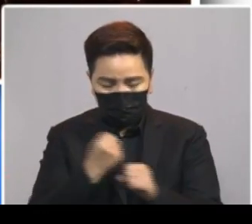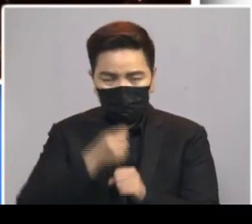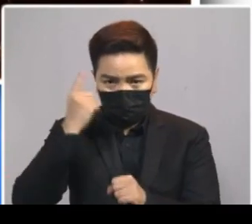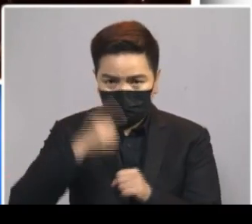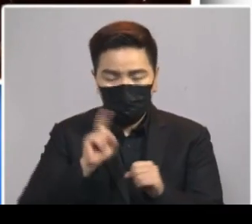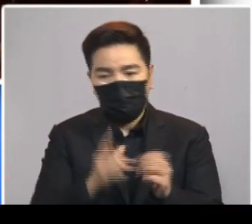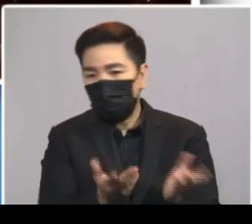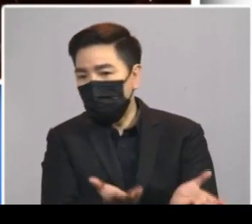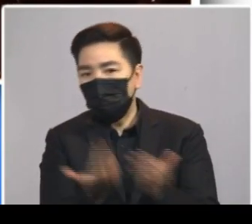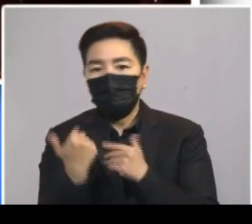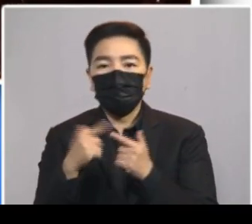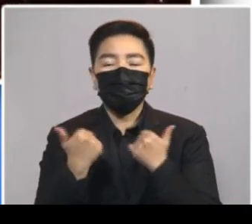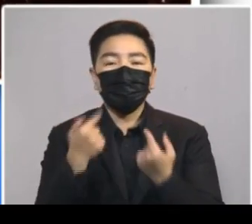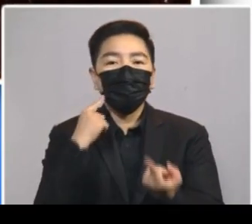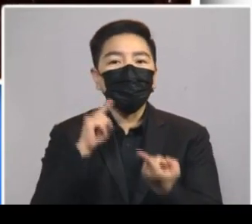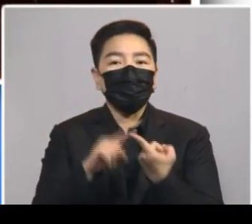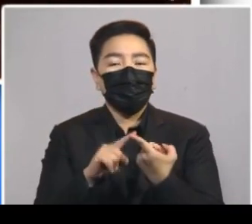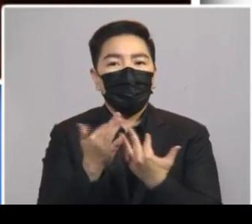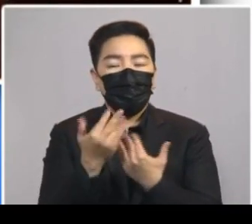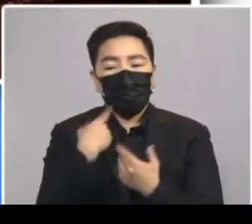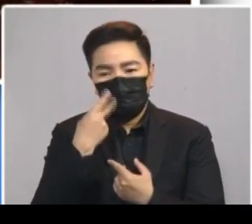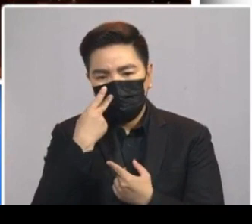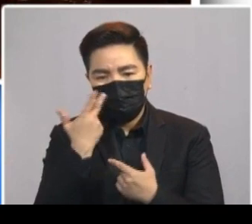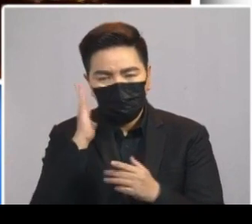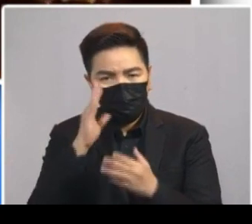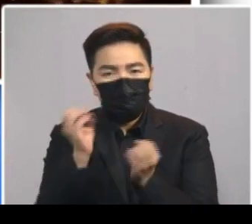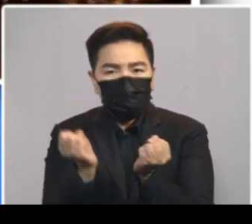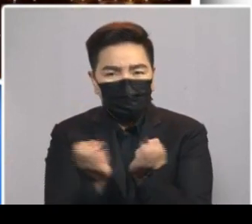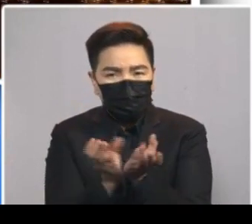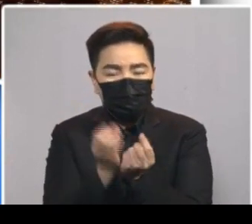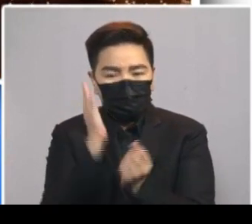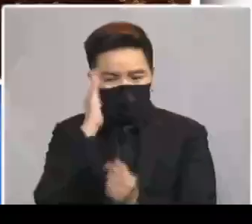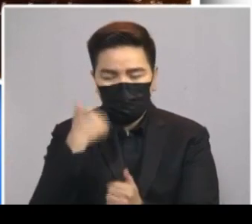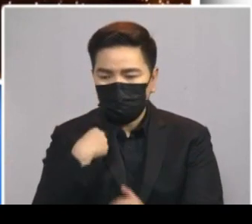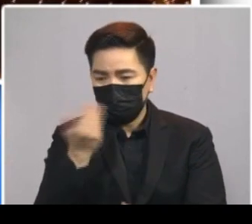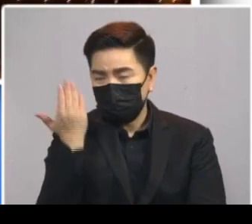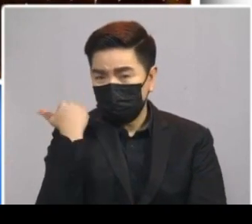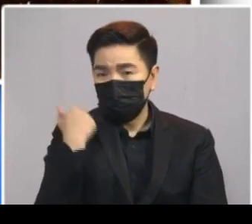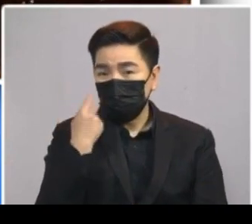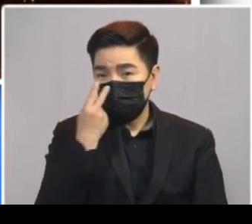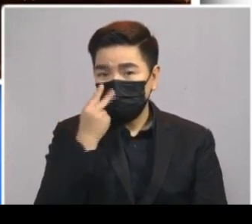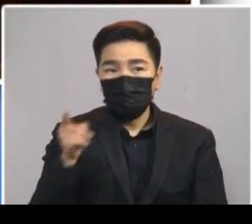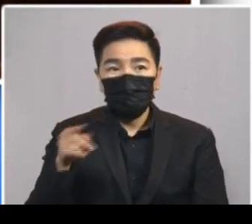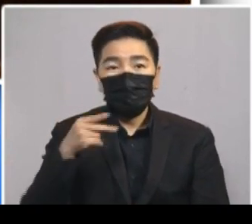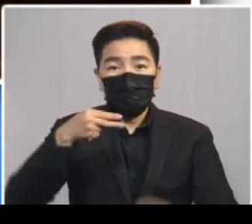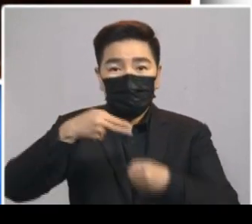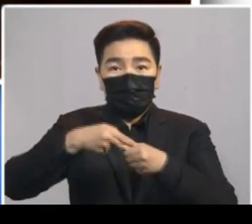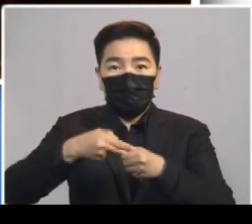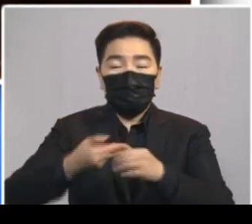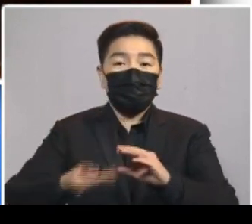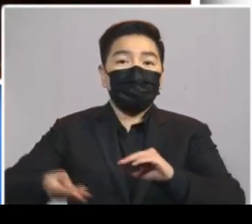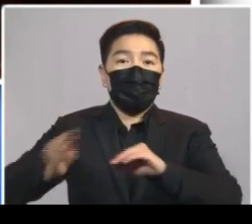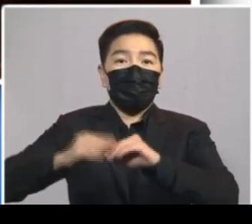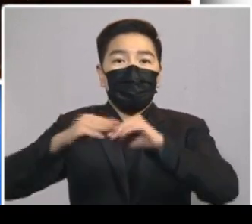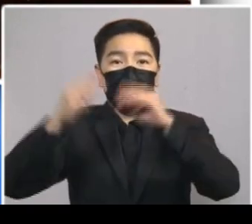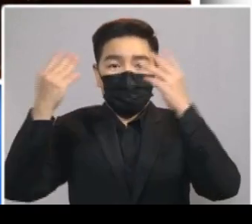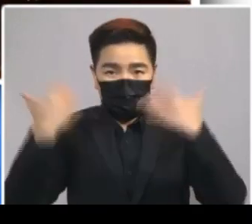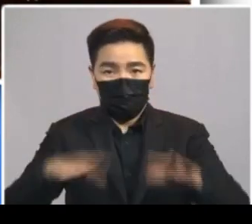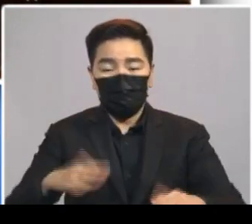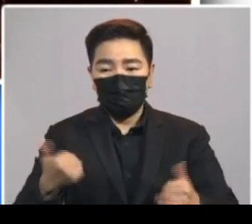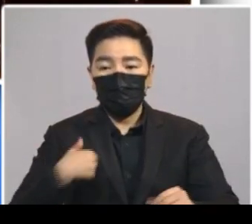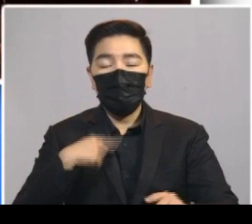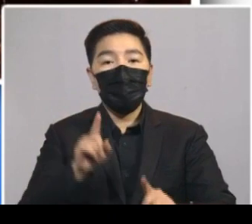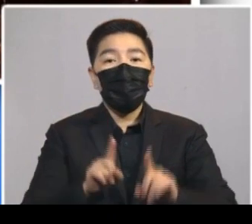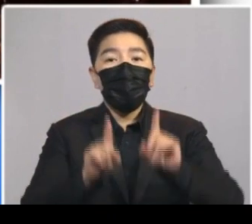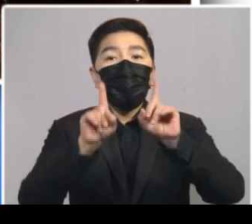ครับ แต่ในระยะกลางก็คงจะต้องรอรับความผันผวนนะครับเมื่อสักครู่ก็เห็นราคาน้ำมันพุ่งขึ้นไปอีกนะครับตลาด